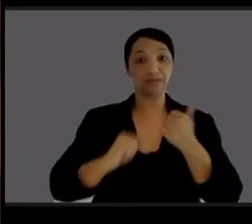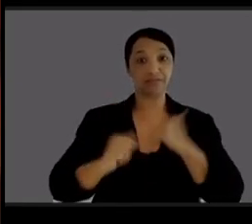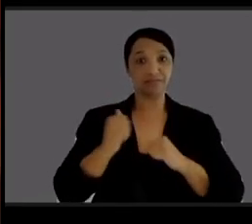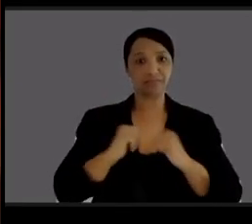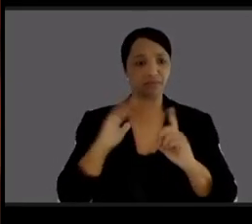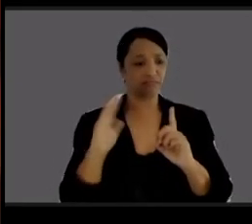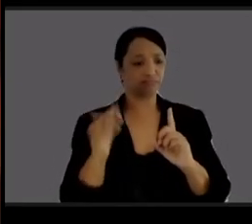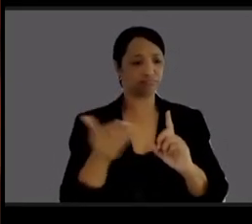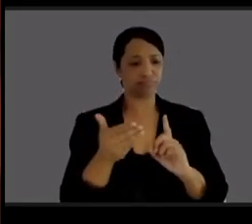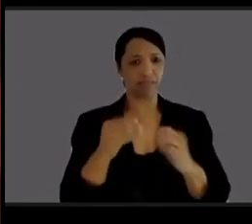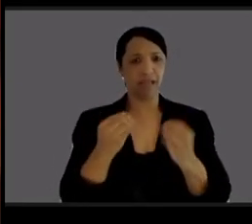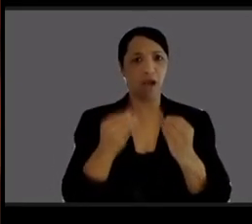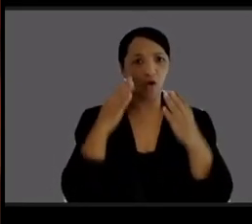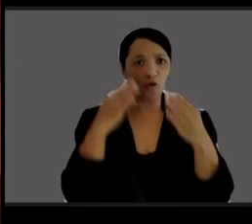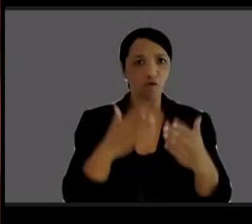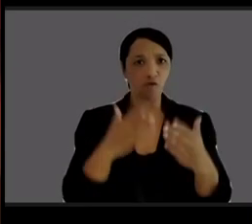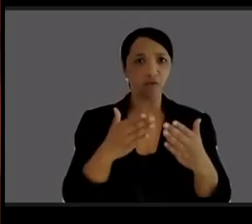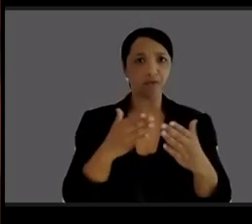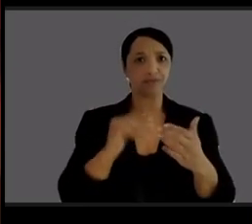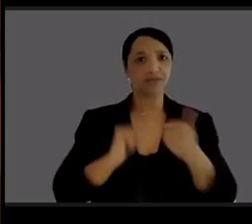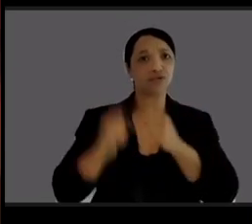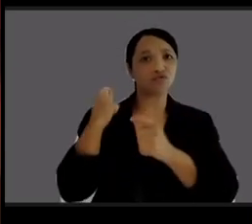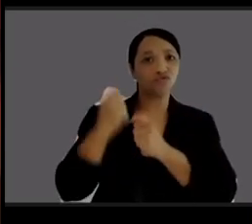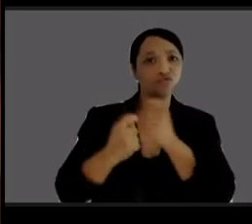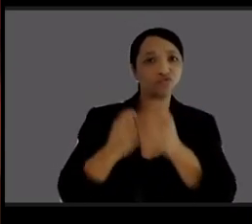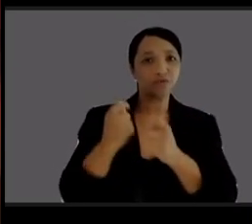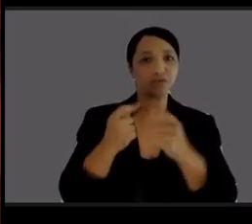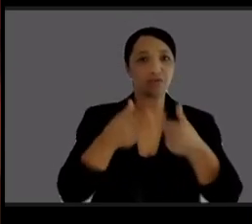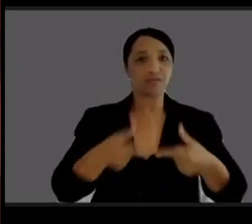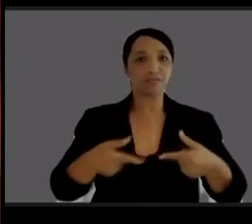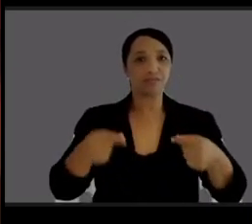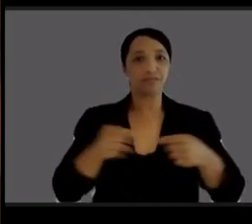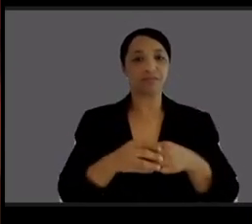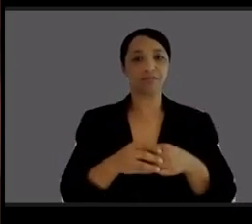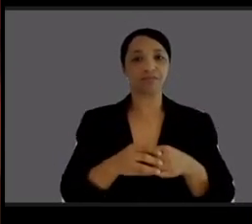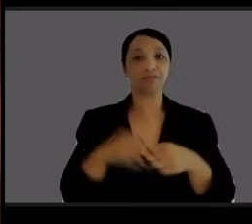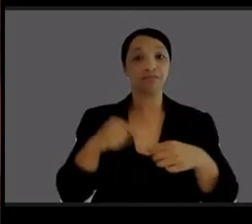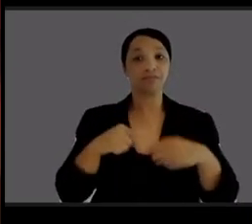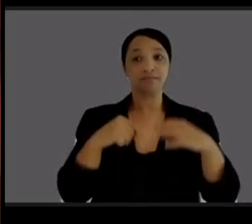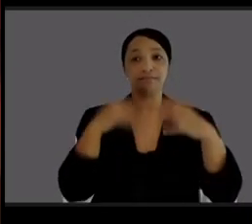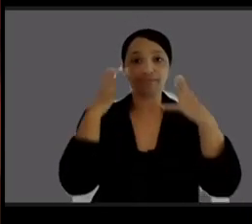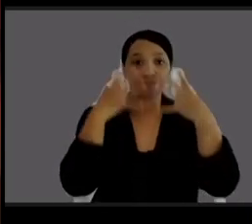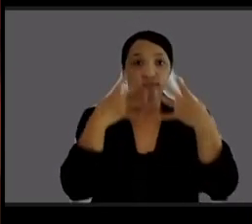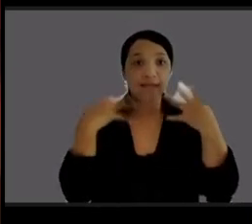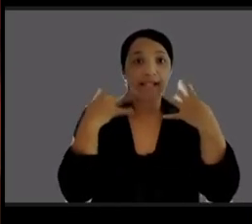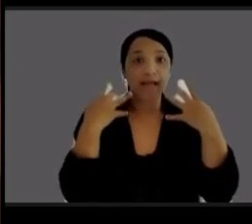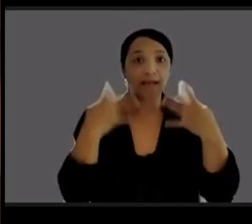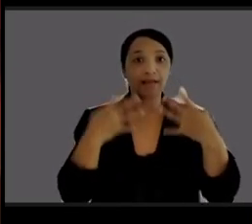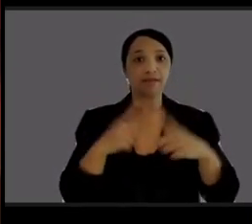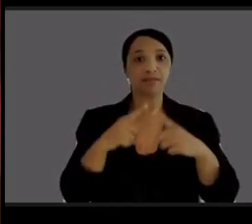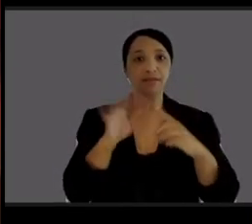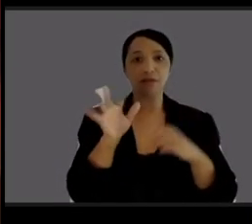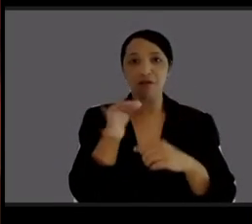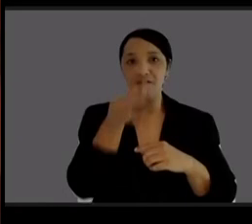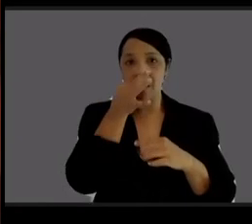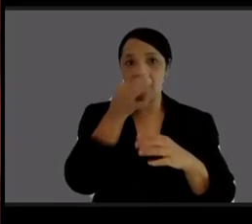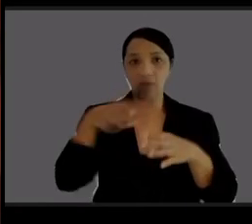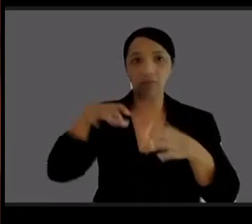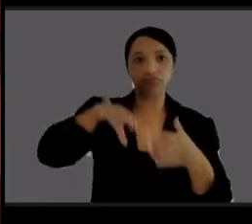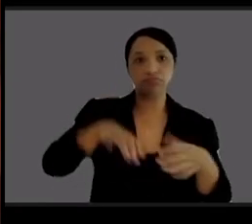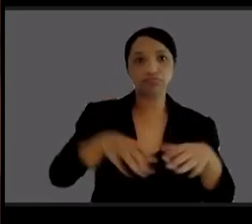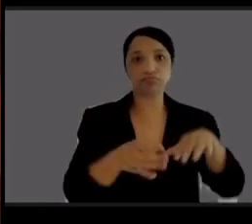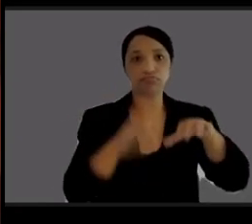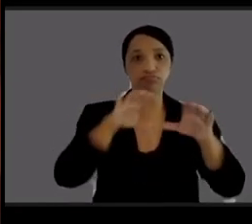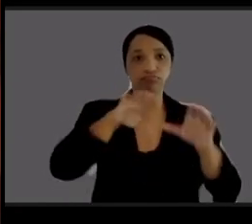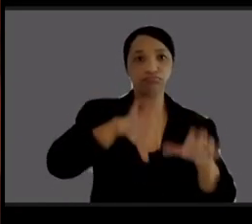du kabuki. Cette scène dans laquelle le lion sent une fleur, puis fait des mouvements